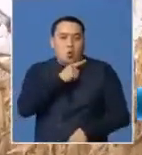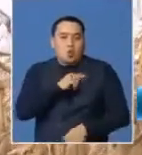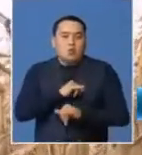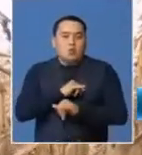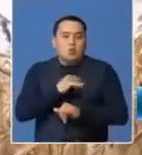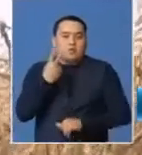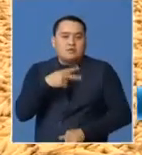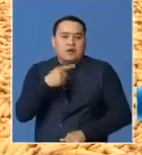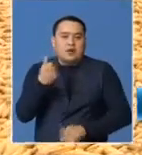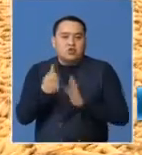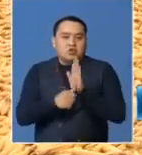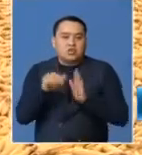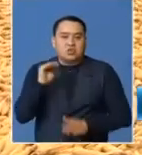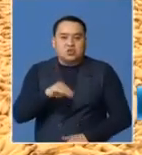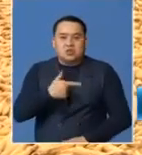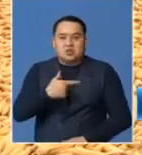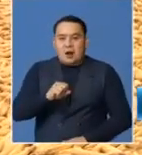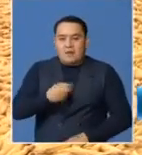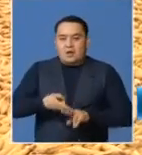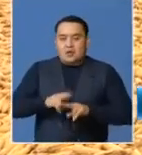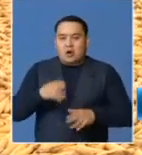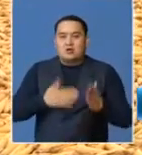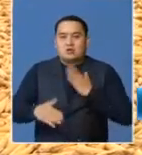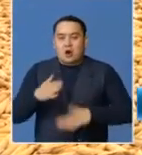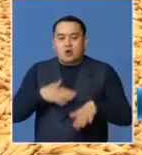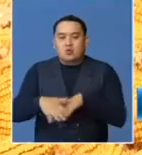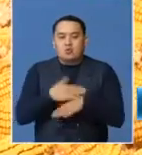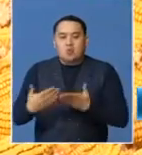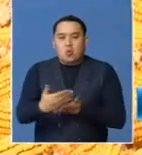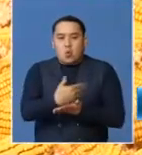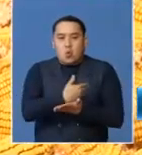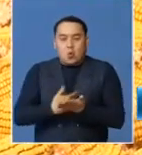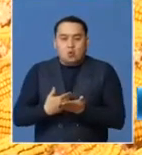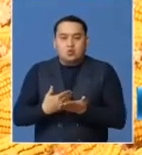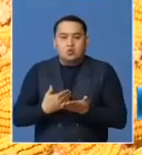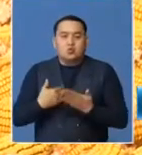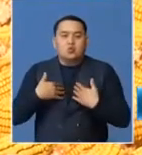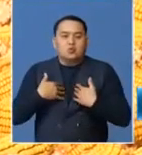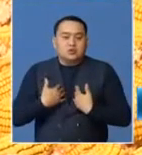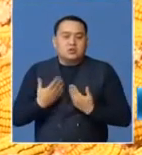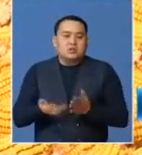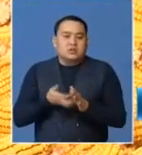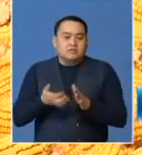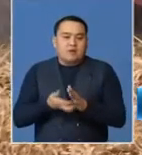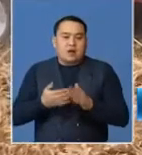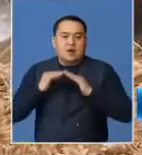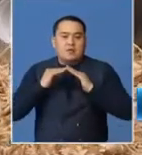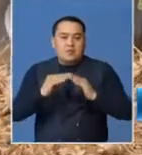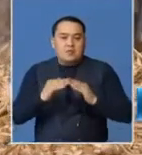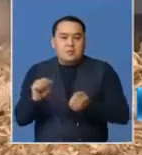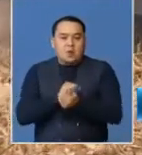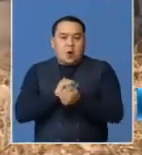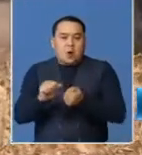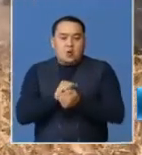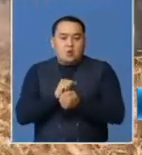превысили 26 тысяч гектаров. Однако радость хороших урожаев крестьян омрачает нехватка зернотоков. Из-за плохой просушки